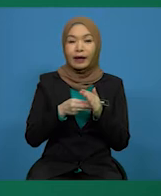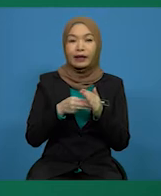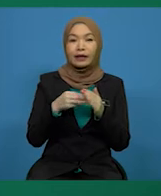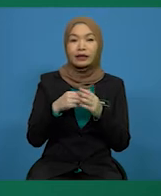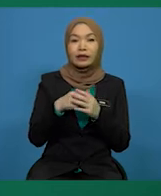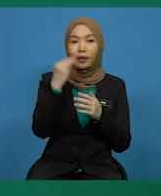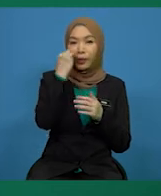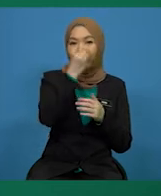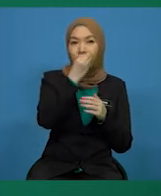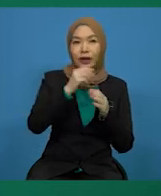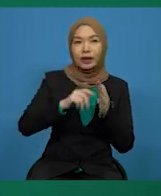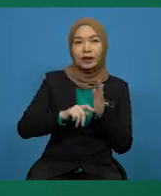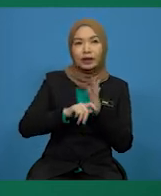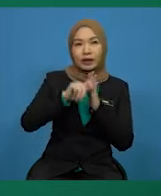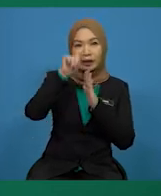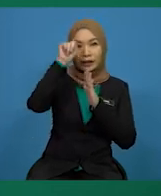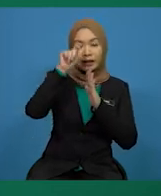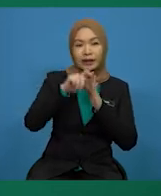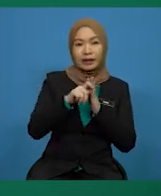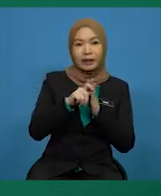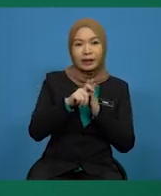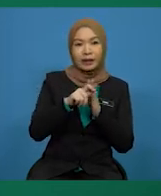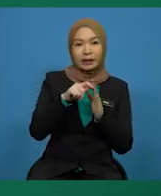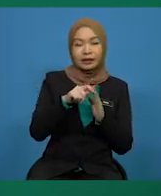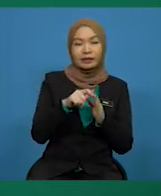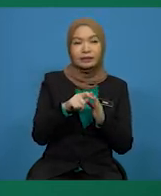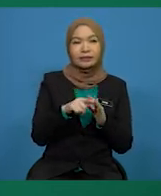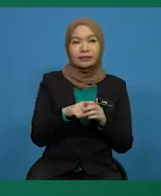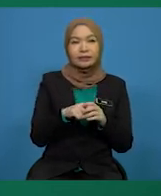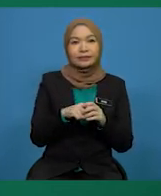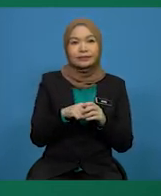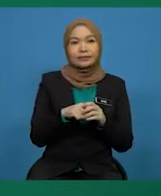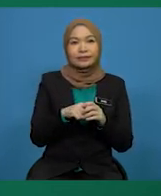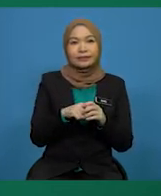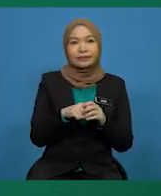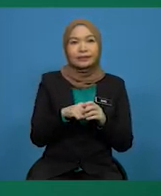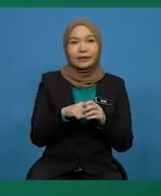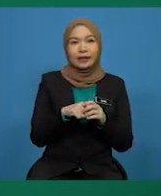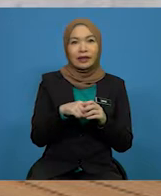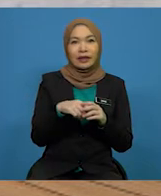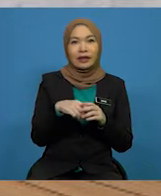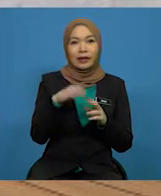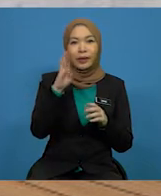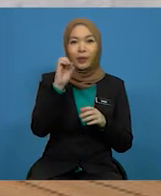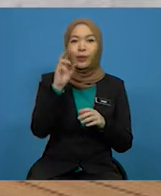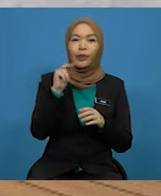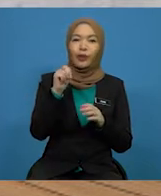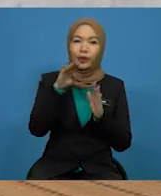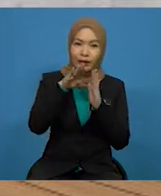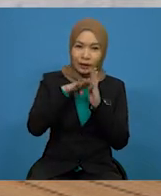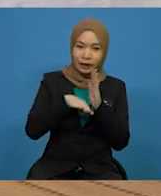tinggi seperti di RO tadi, menggambarkan harga bond adalah rendah. Apakah